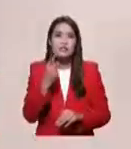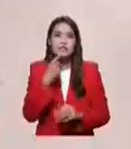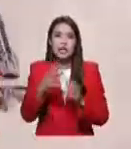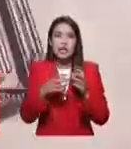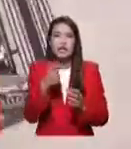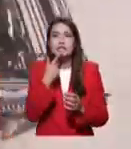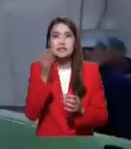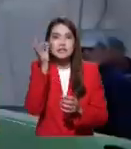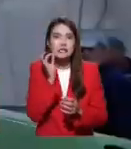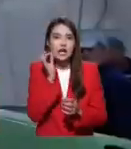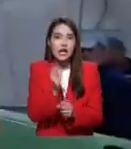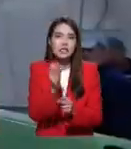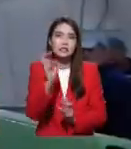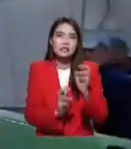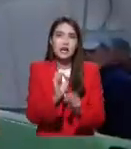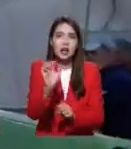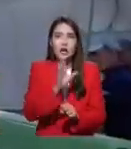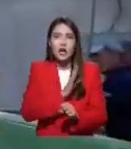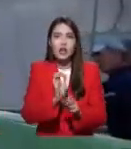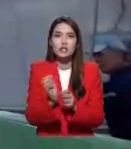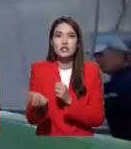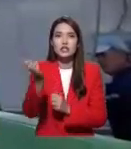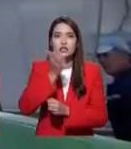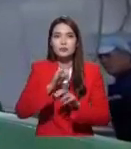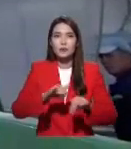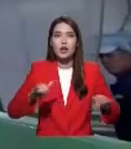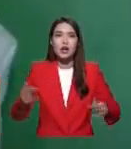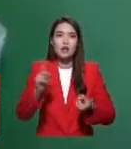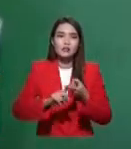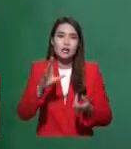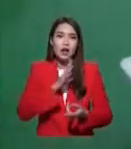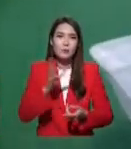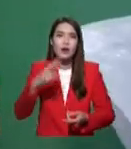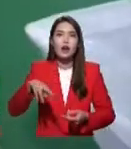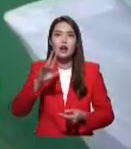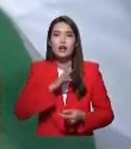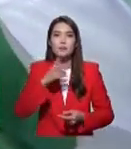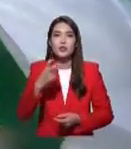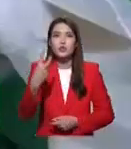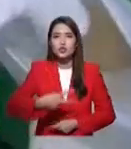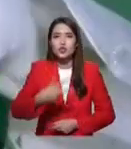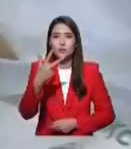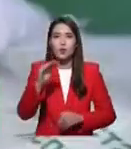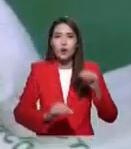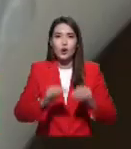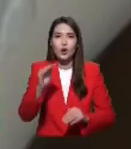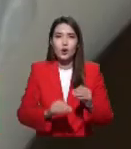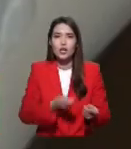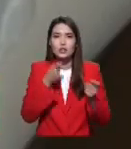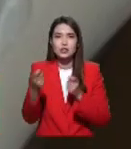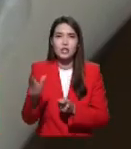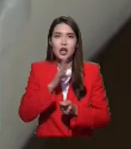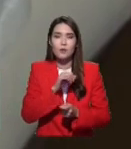өндірілгенін айтады. Өндіріс көлемінің азаюын импорт үлесінің артуымен байланыстырады. Қаңтардан бері 223 мың тоннасы шеттен келген.